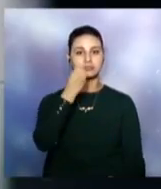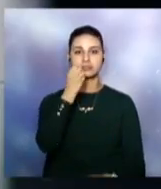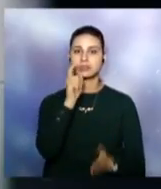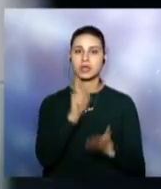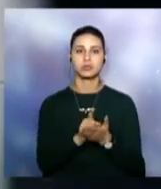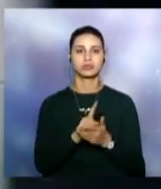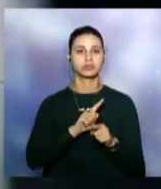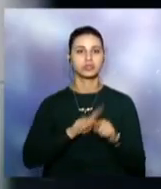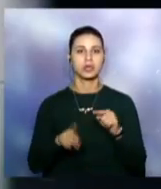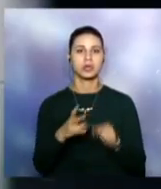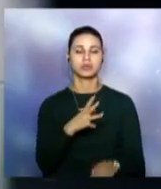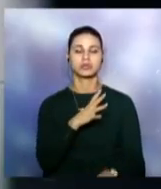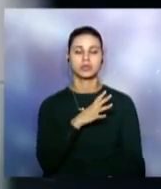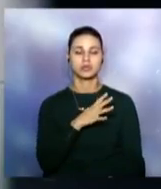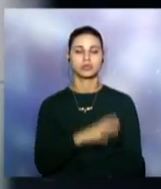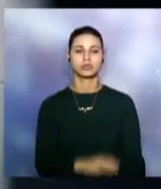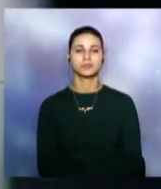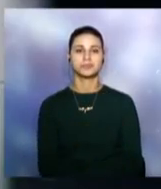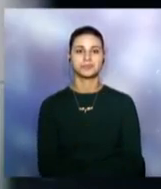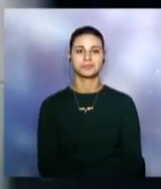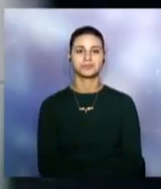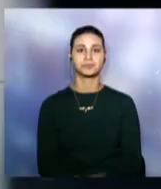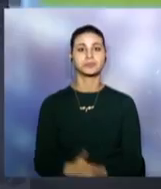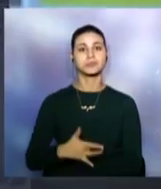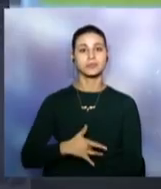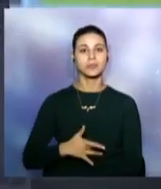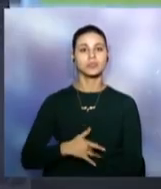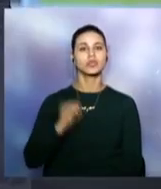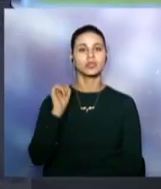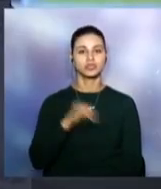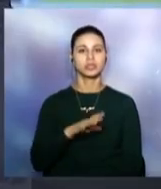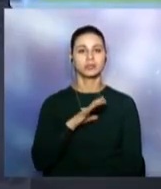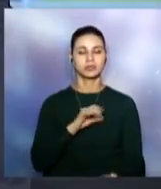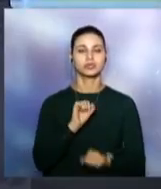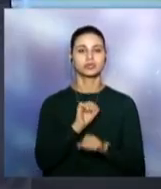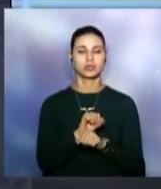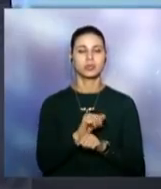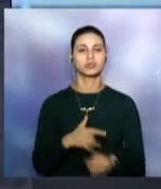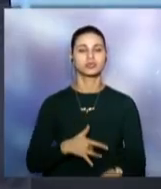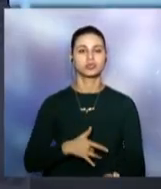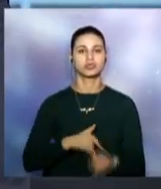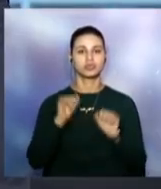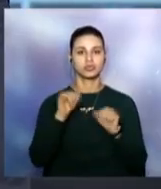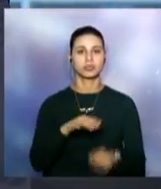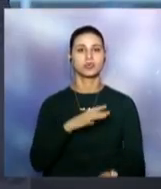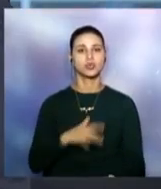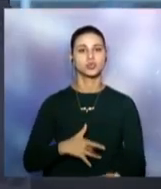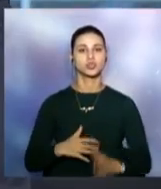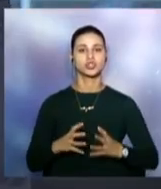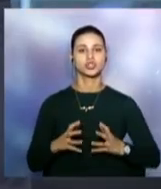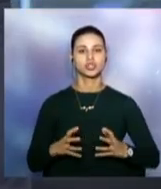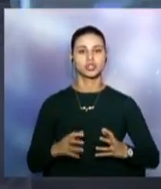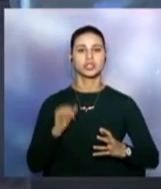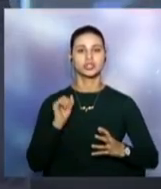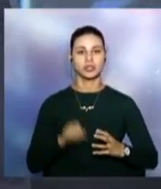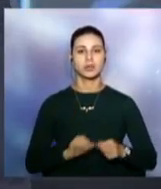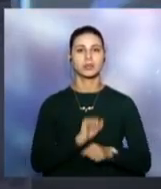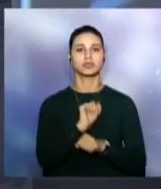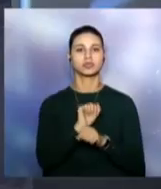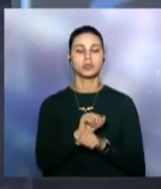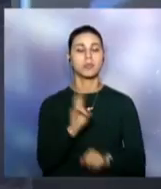ამოღებული. 2 საათში. მაქსიმუმ საათში. კუჭიდან შეიძლება გაჩერება. კუჭი შეიძლება, რომ კუჭი დიდია, შეიძლება